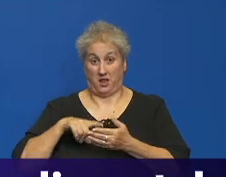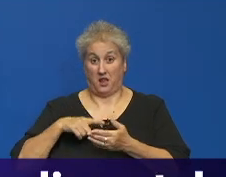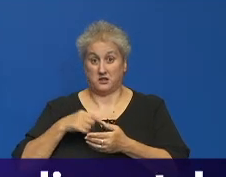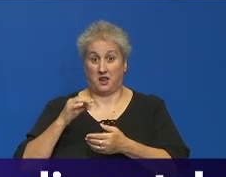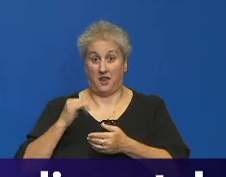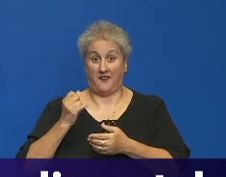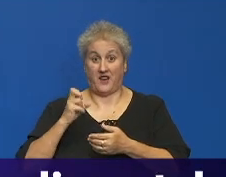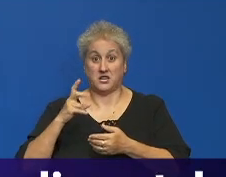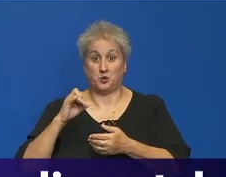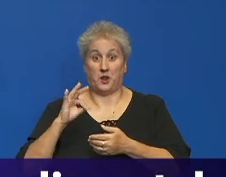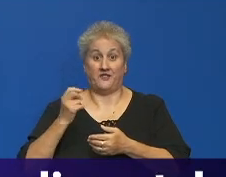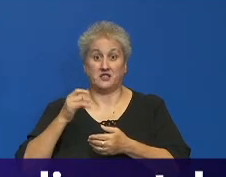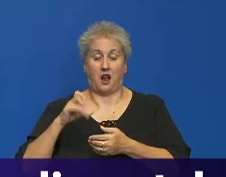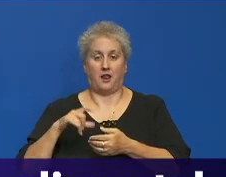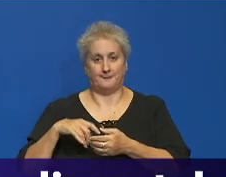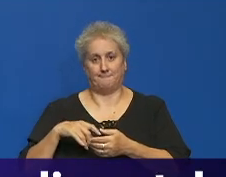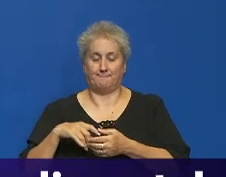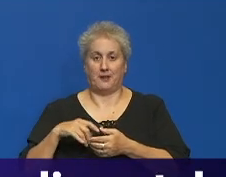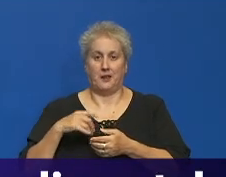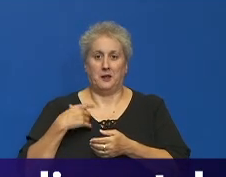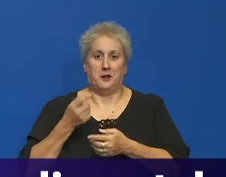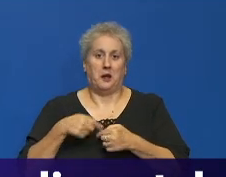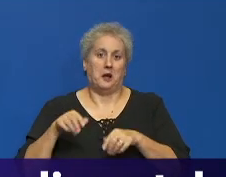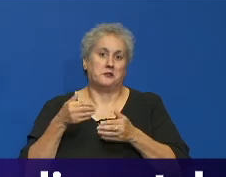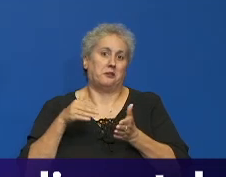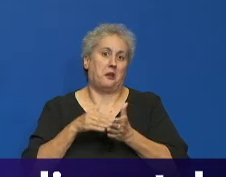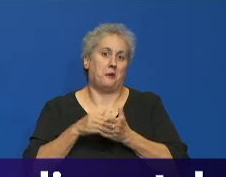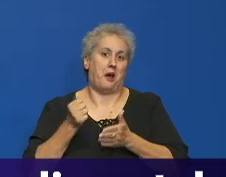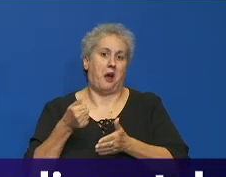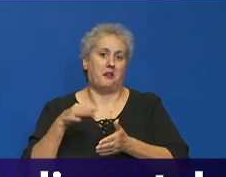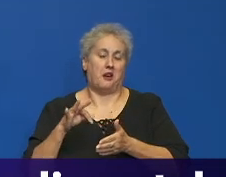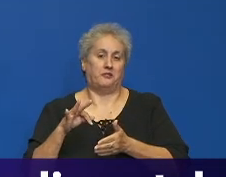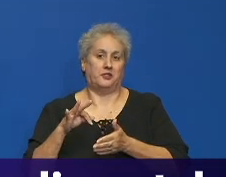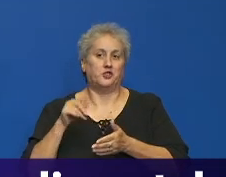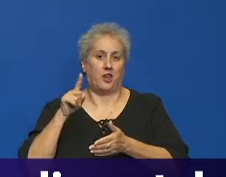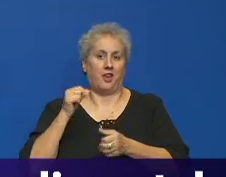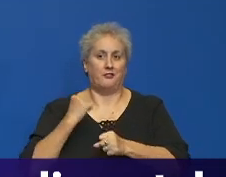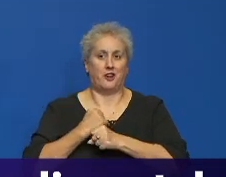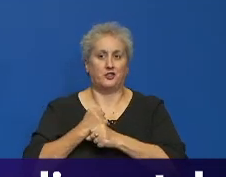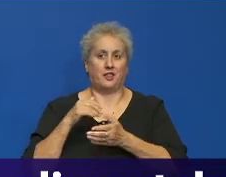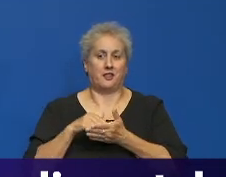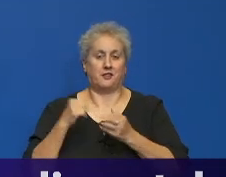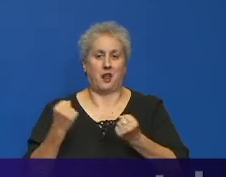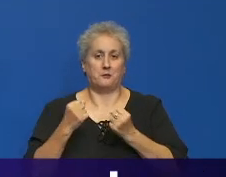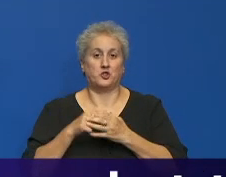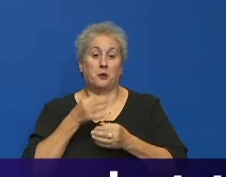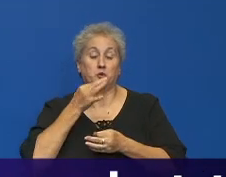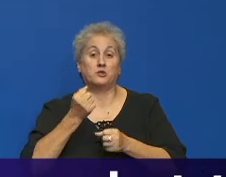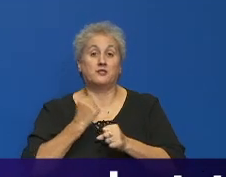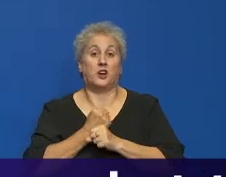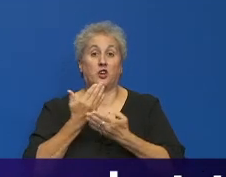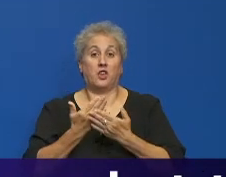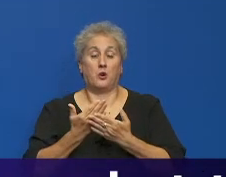măsuri, a declarat ministrul social-democrat. Vă reamintesc că o parte din acestea, adaosul comercial trebuie să fie de cel mult 20%